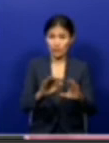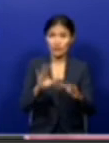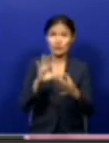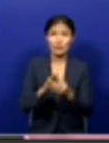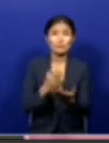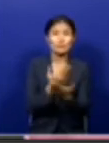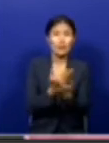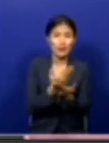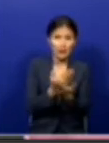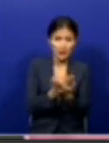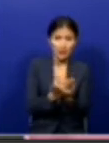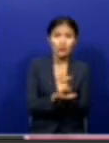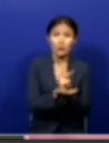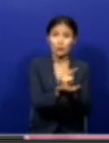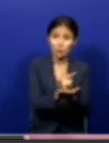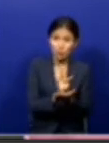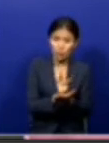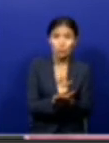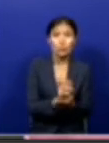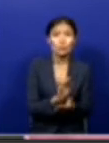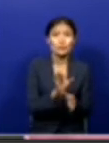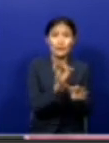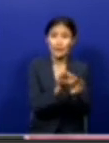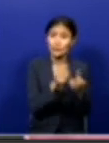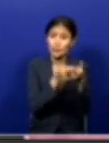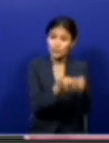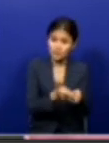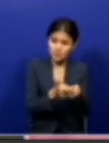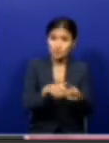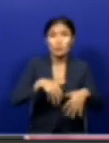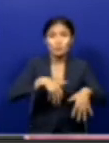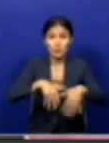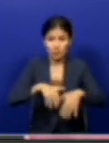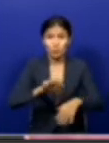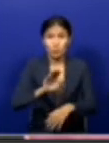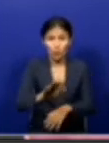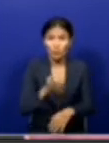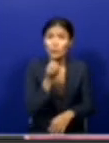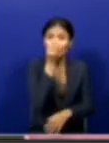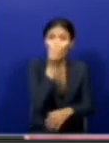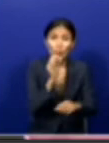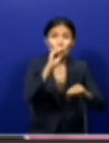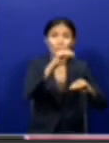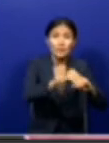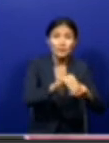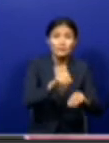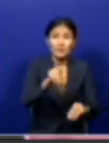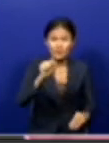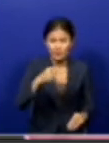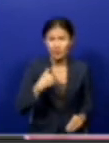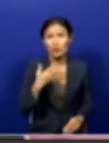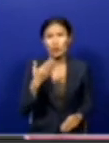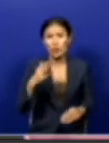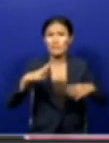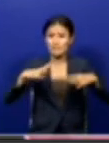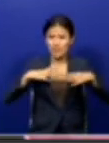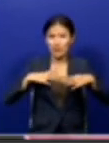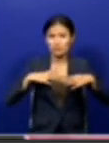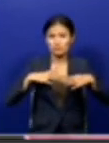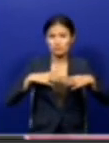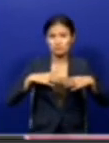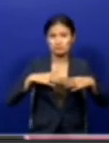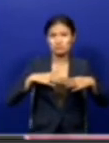ครับแล้วก็หนี้ของพี่น้องเกษตรกรก็ดีนะครับคือพัดดอกนะครับตรงนี้มันดอกมันไม่ต้องจ่ายจริงแต่ด